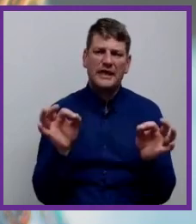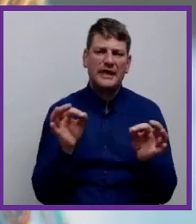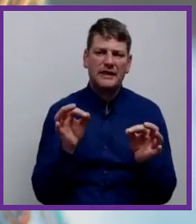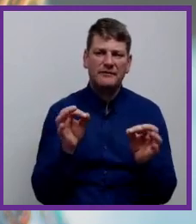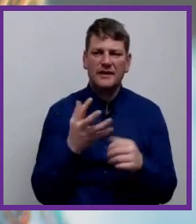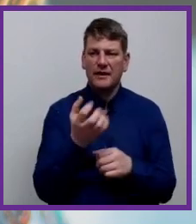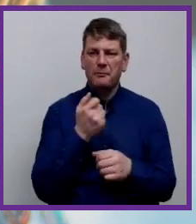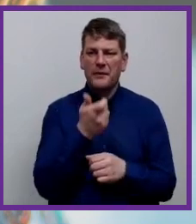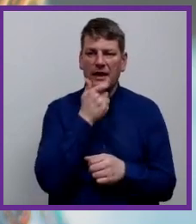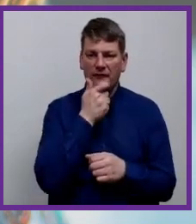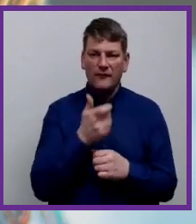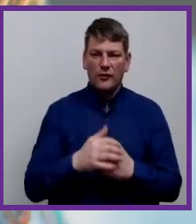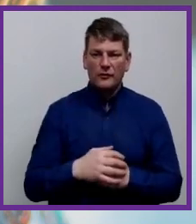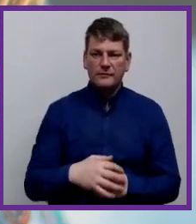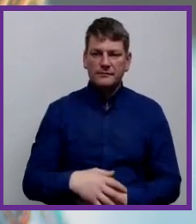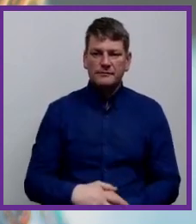mikrofonu.